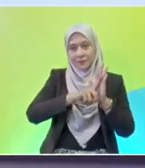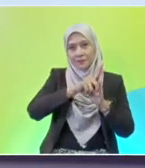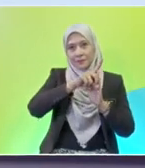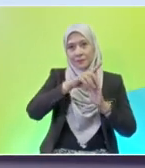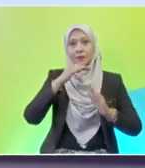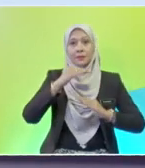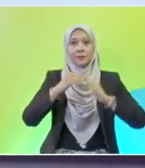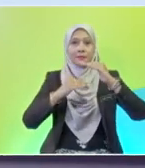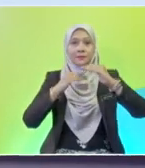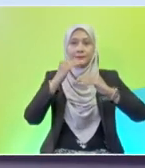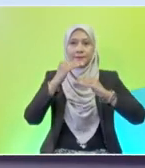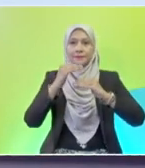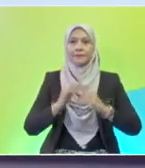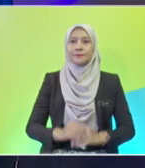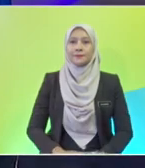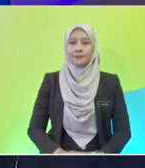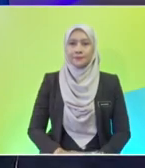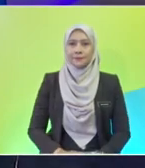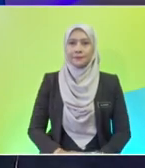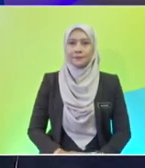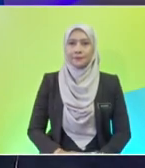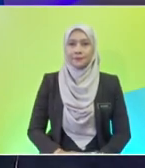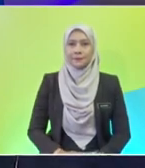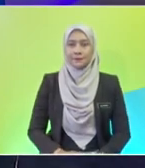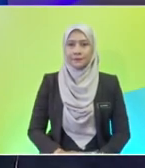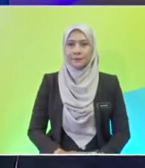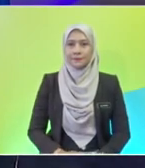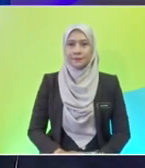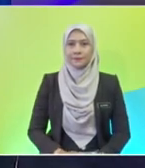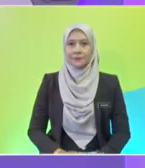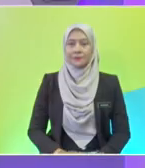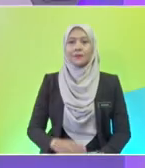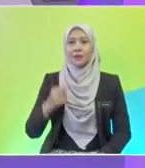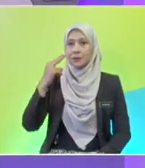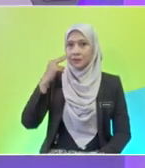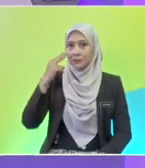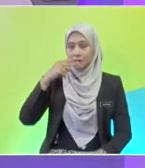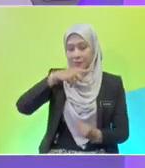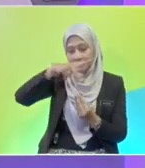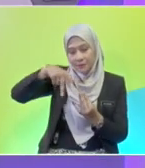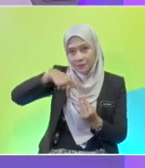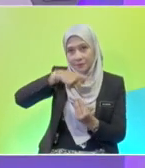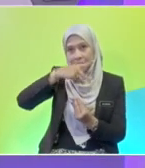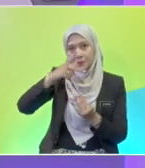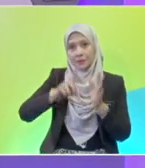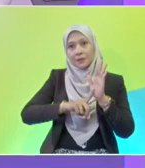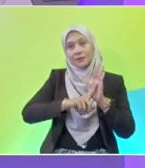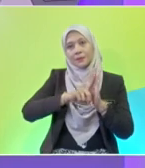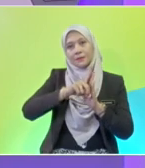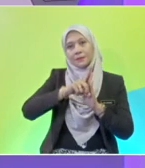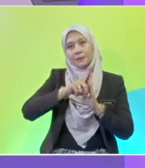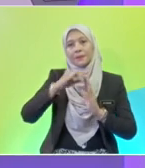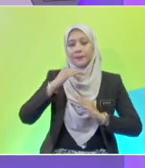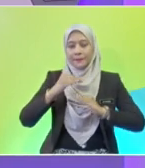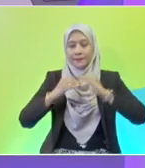kata kuncinya adalah eksotermik Apa itu eksotermik suhu plus gitaran meningkat jadi dalam pilihan